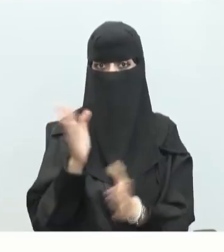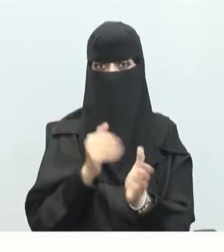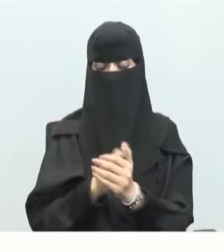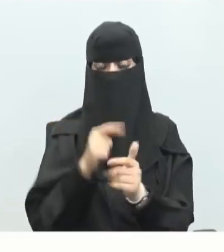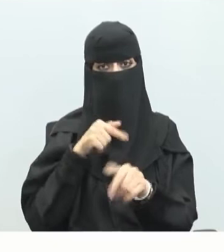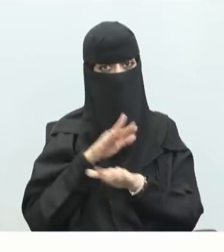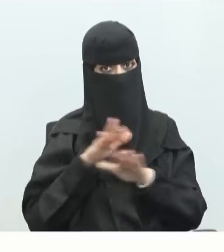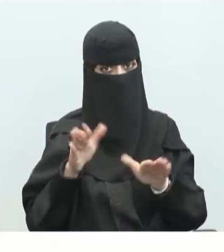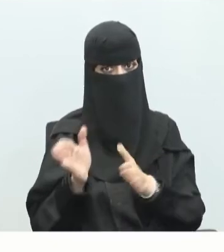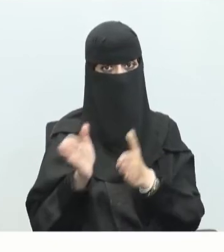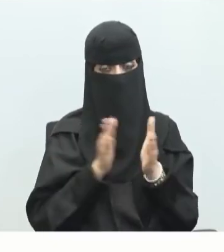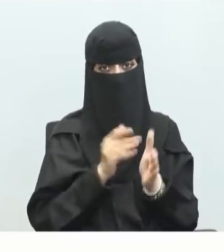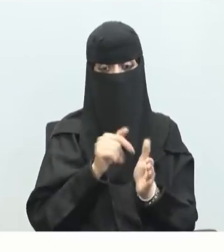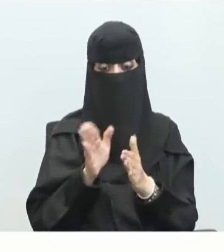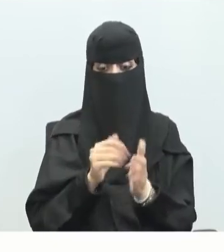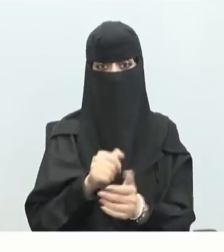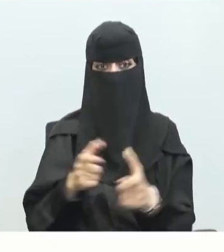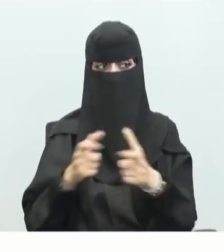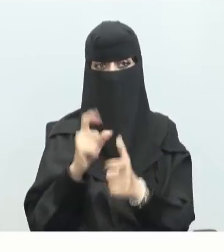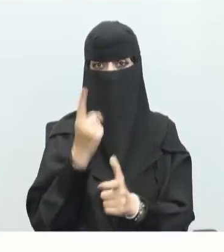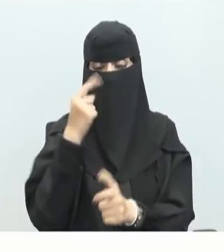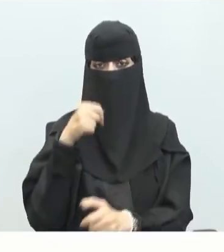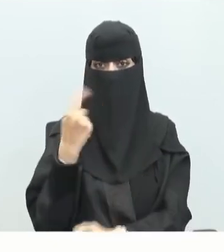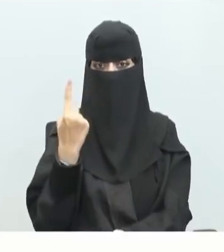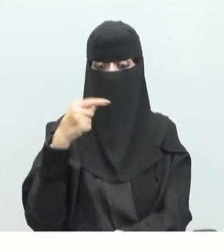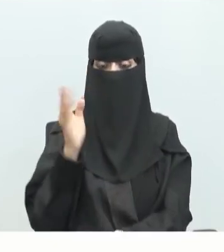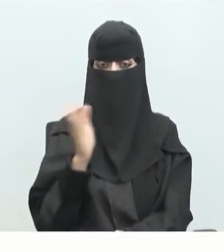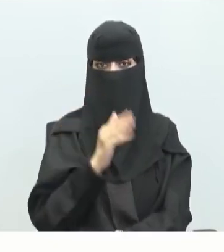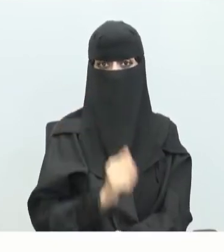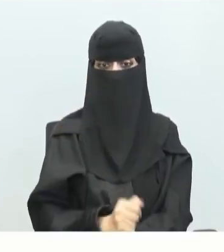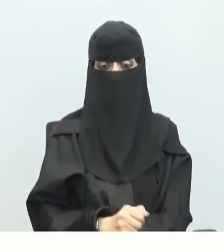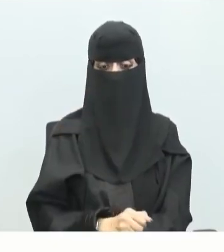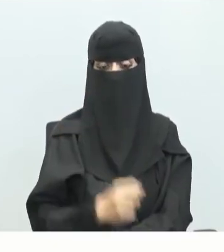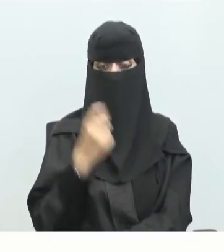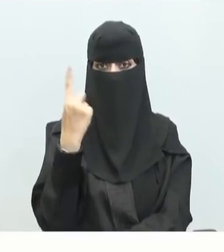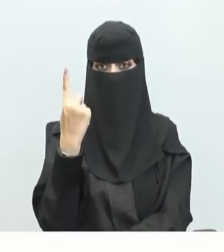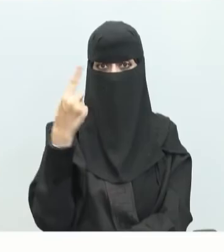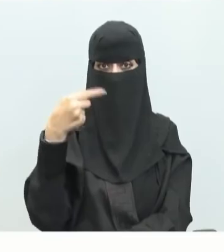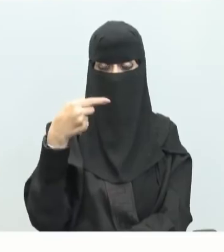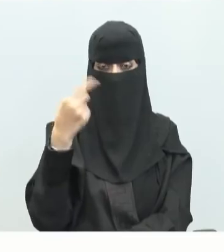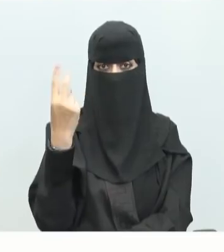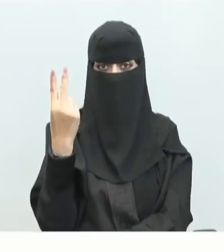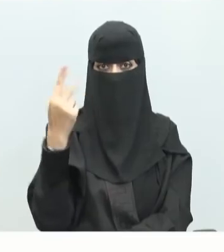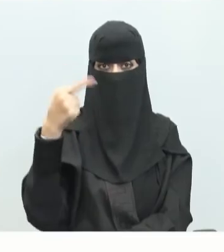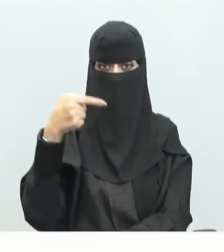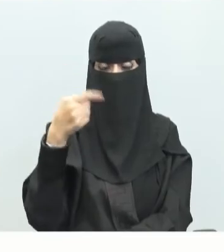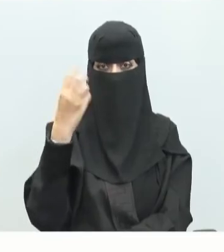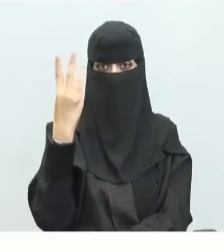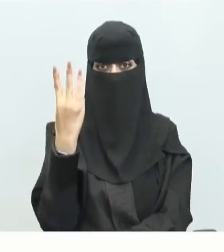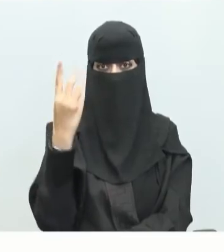انتهينا من المجموعه الاولى وهي 10 نظيف اليها احدث 12